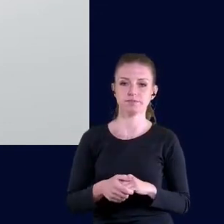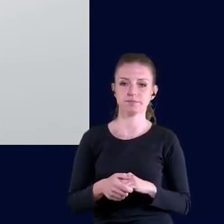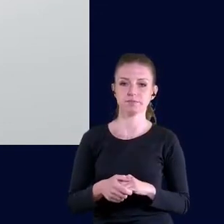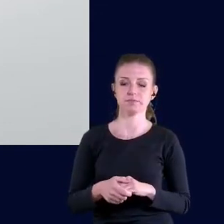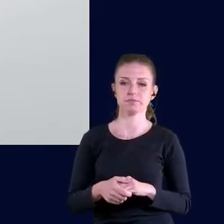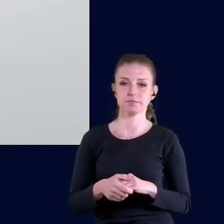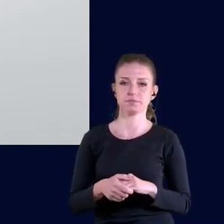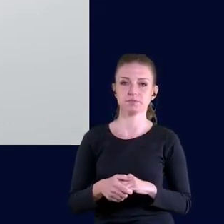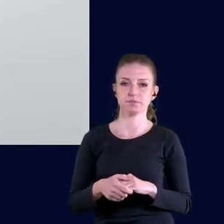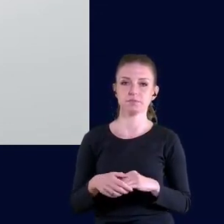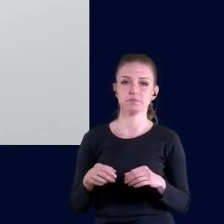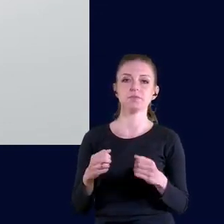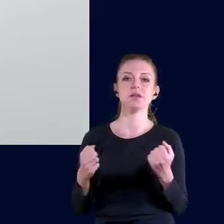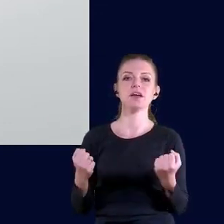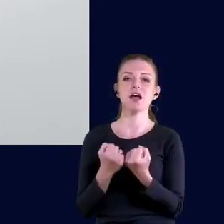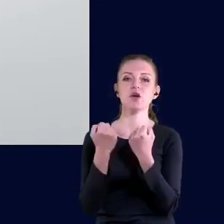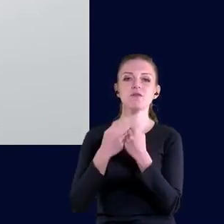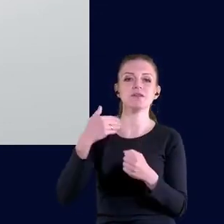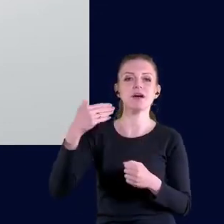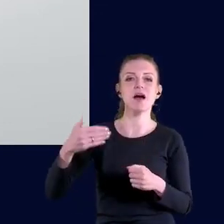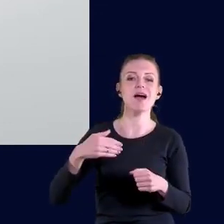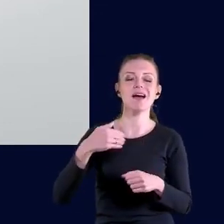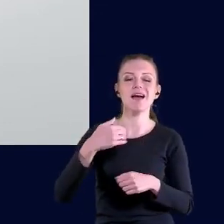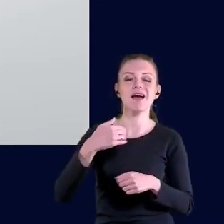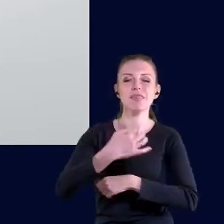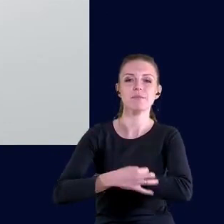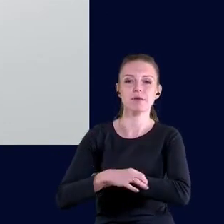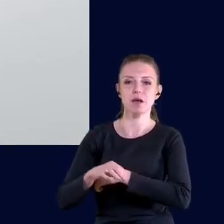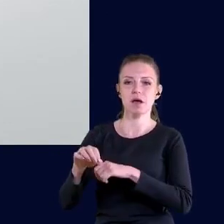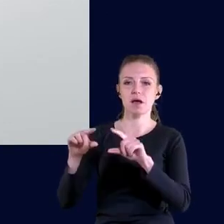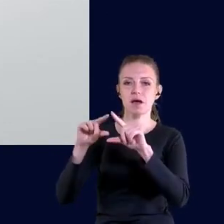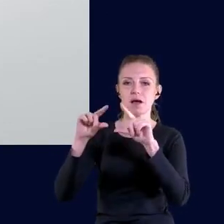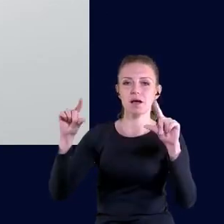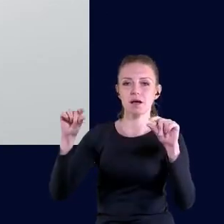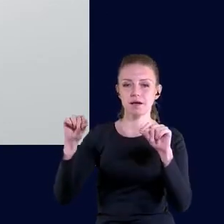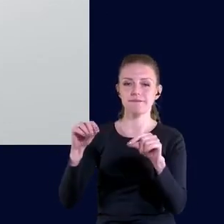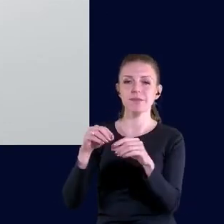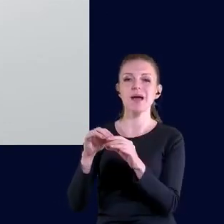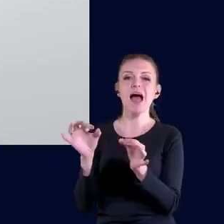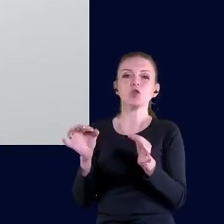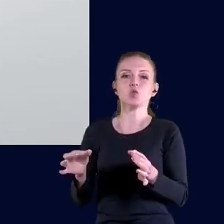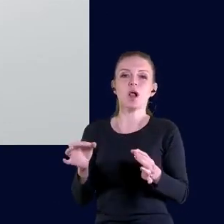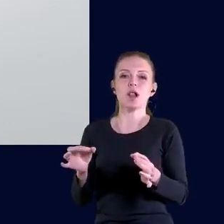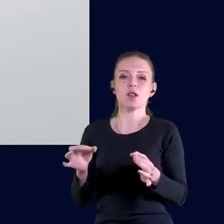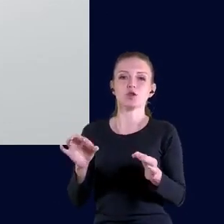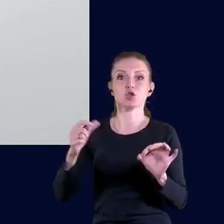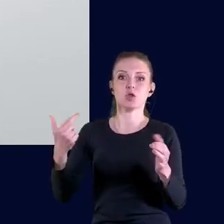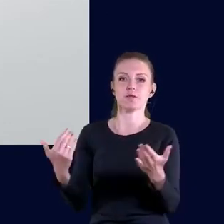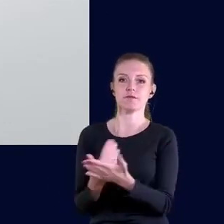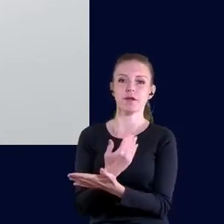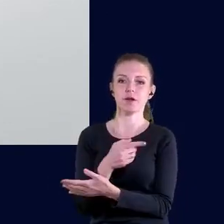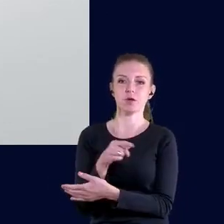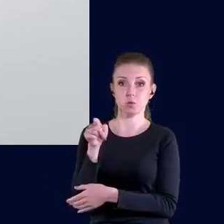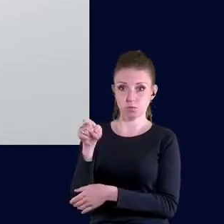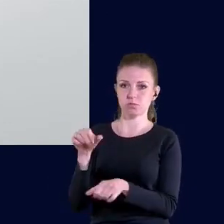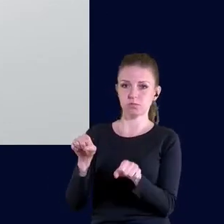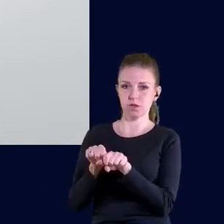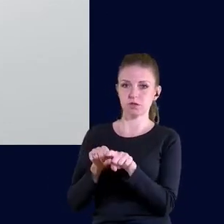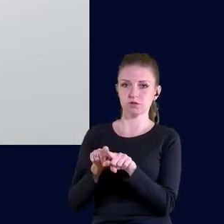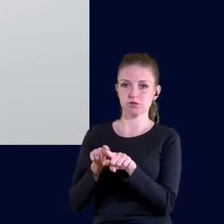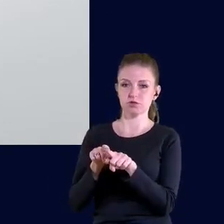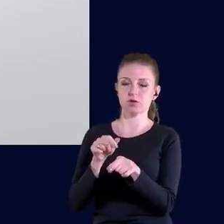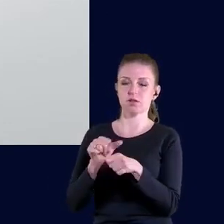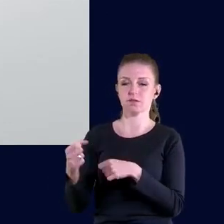rdzeni w aktualnościach one są umieszczone przy zbliżającym się Cześć wszystkim grającym